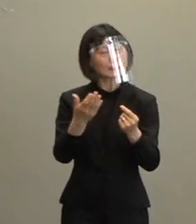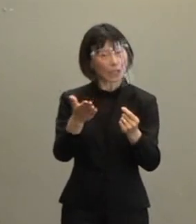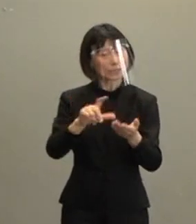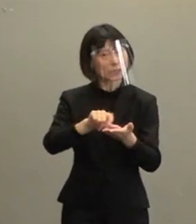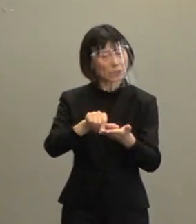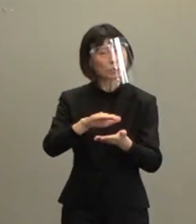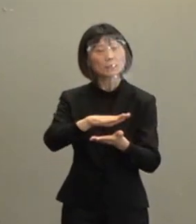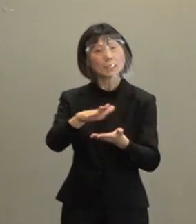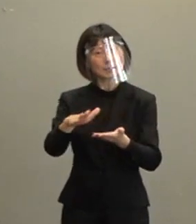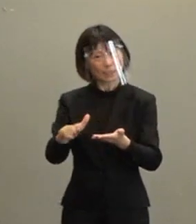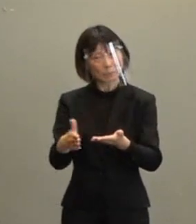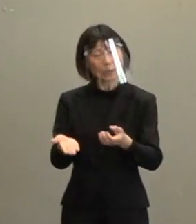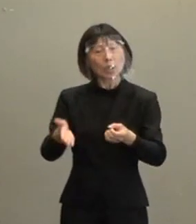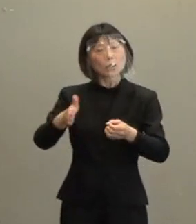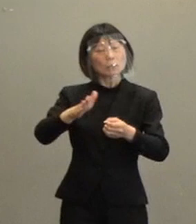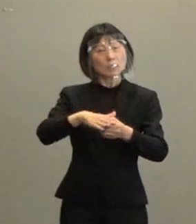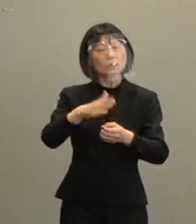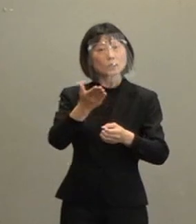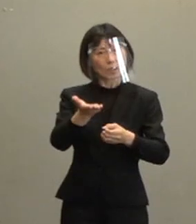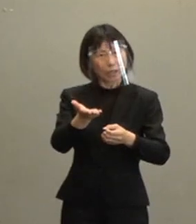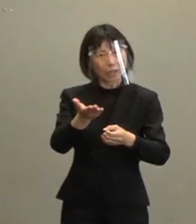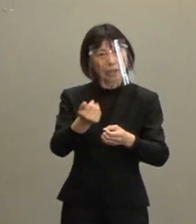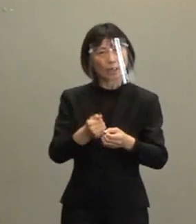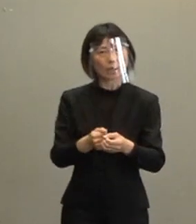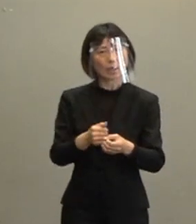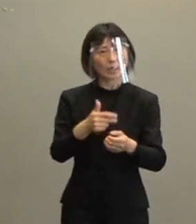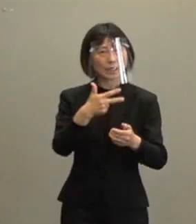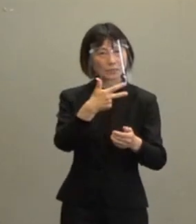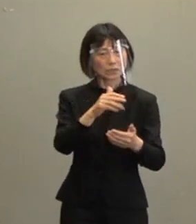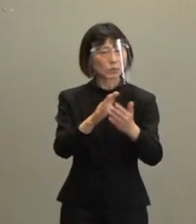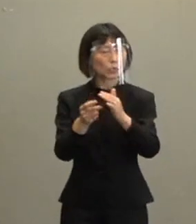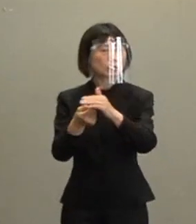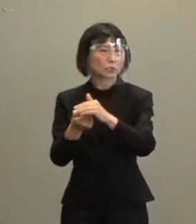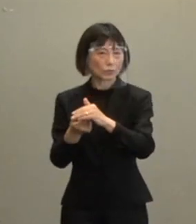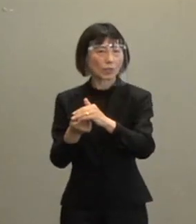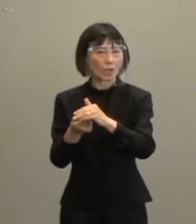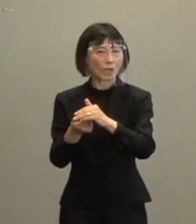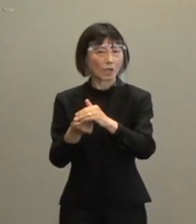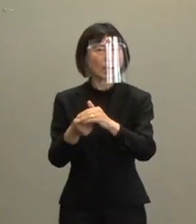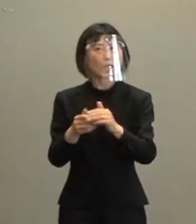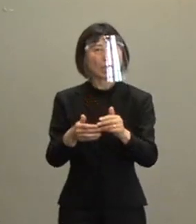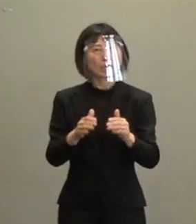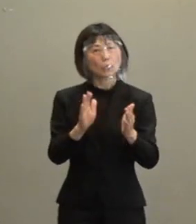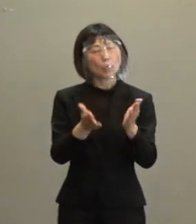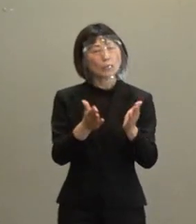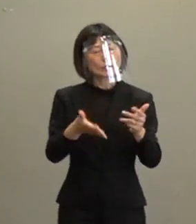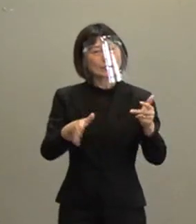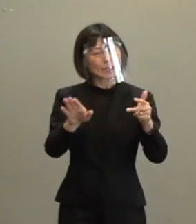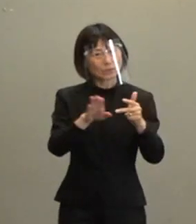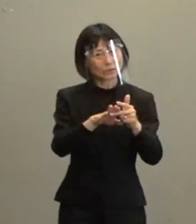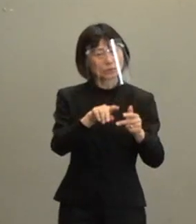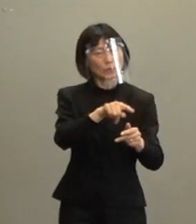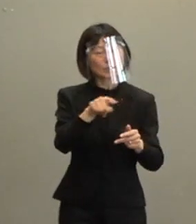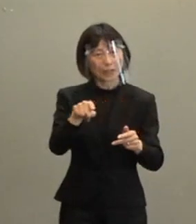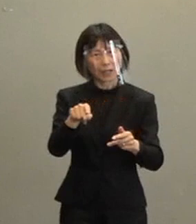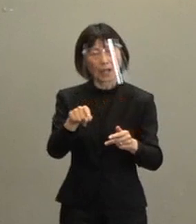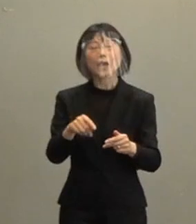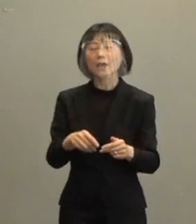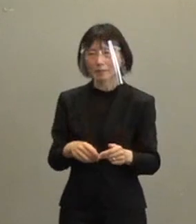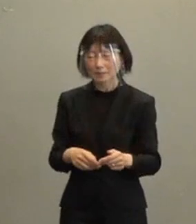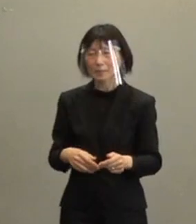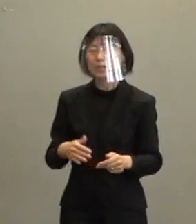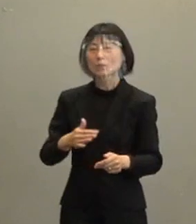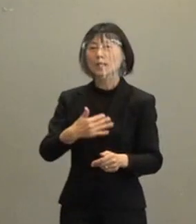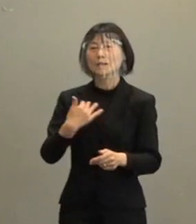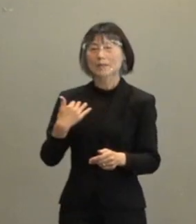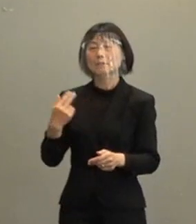皆様の中に入っているということなんですかね。各市町村とか、各その保育施設とかのそれぞれに。 そうですね、我々